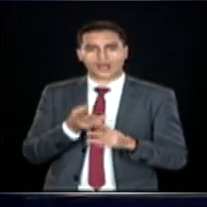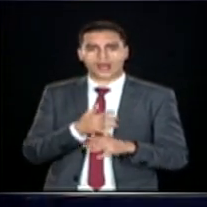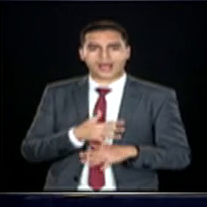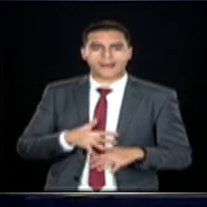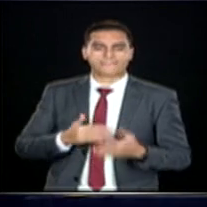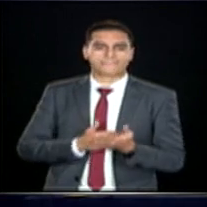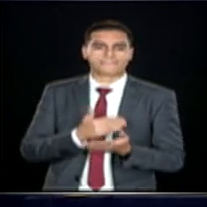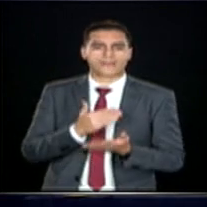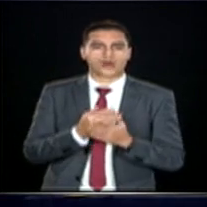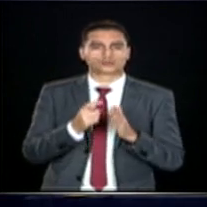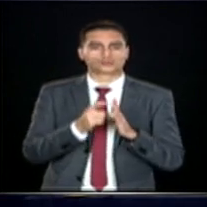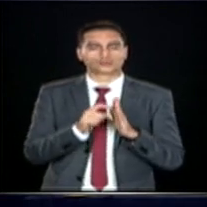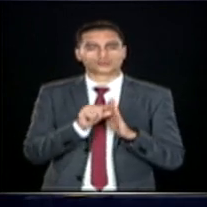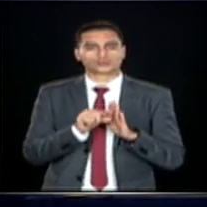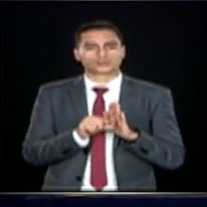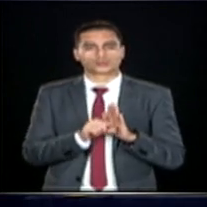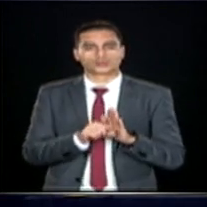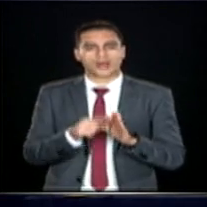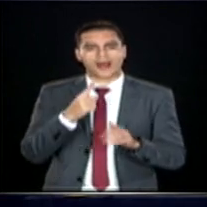بعد صدور دستور